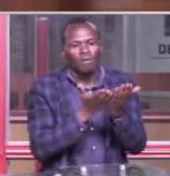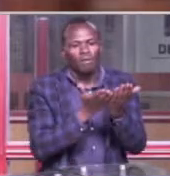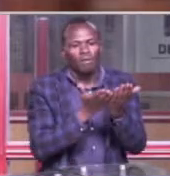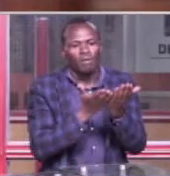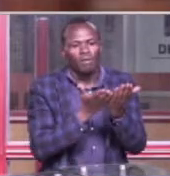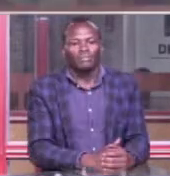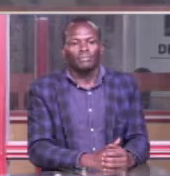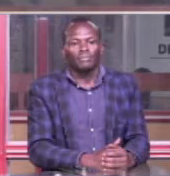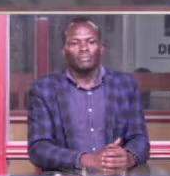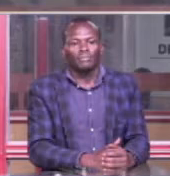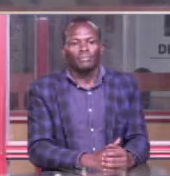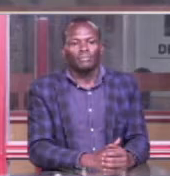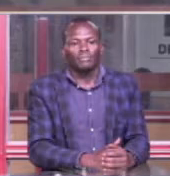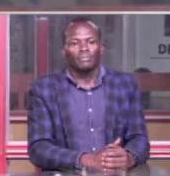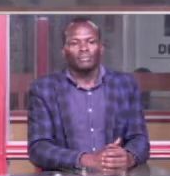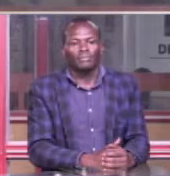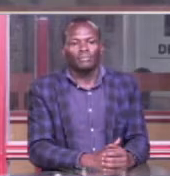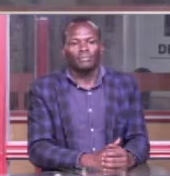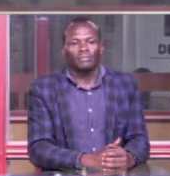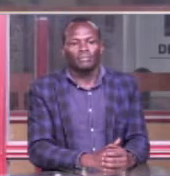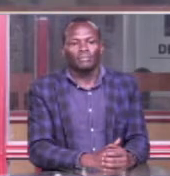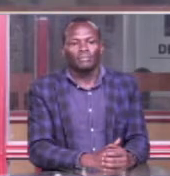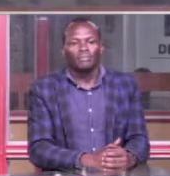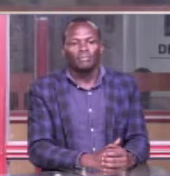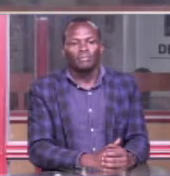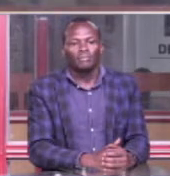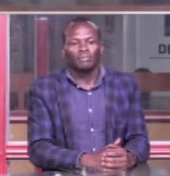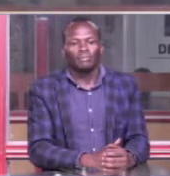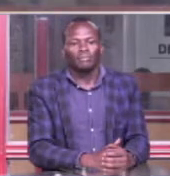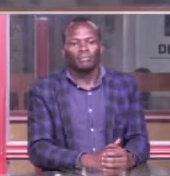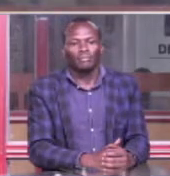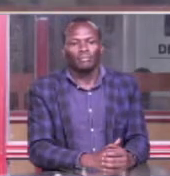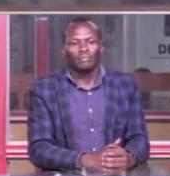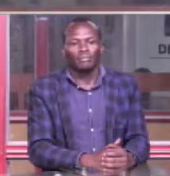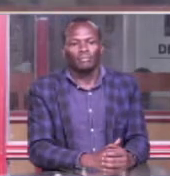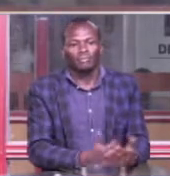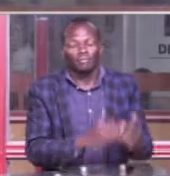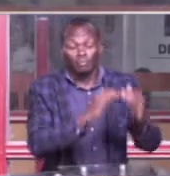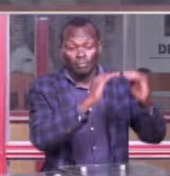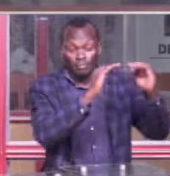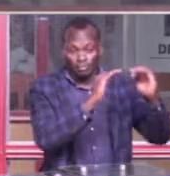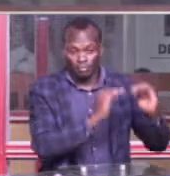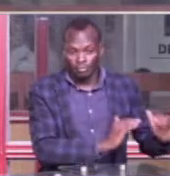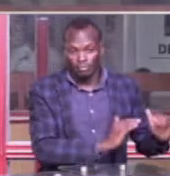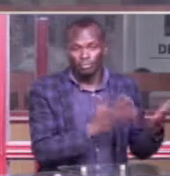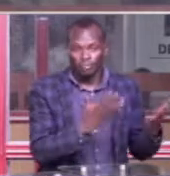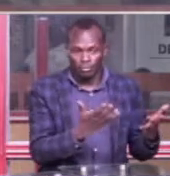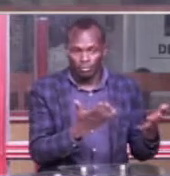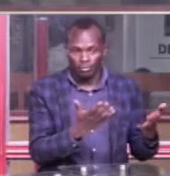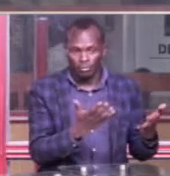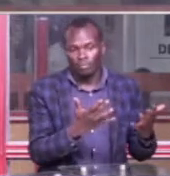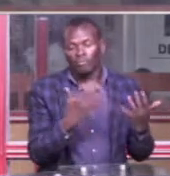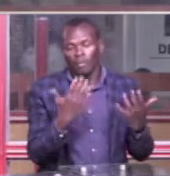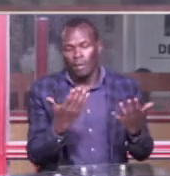Kale no ensonga ezo nazo bwezi zitambudde kulika ennyo omusasi waffe. Baba kaba parlamenti baddukidde mu parlamenti ku